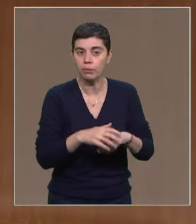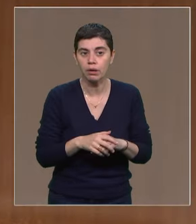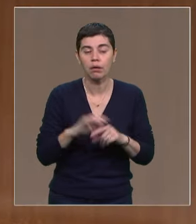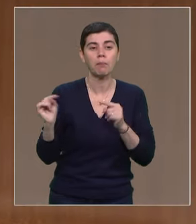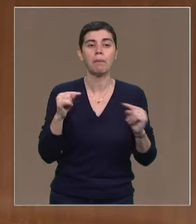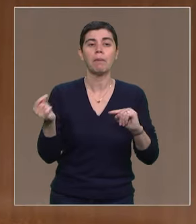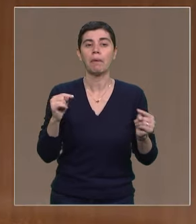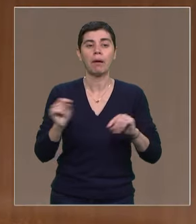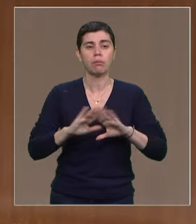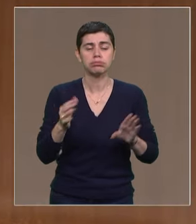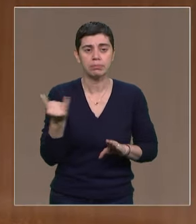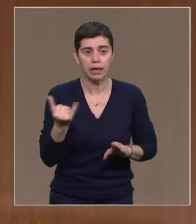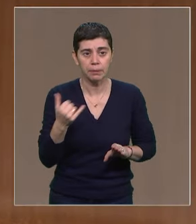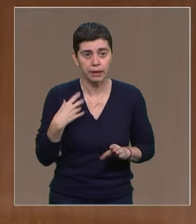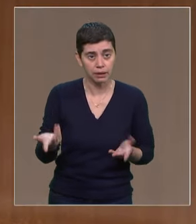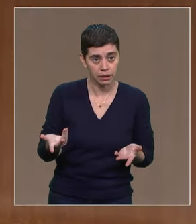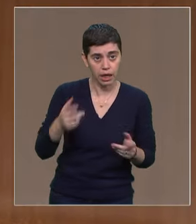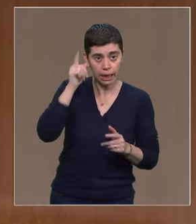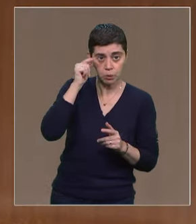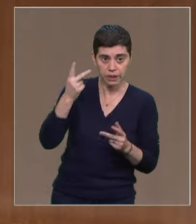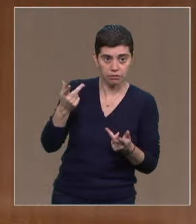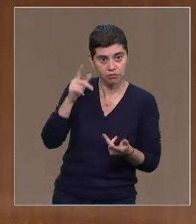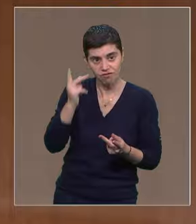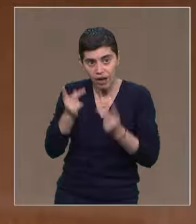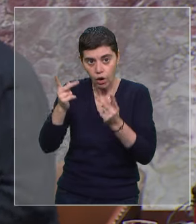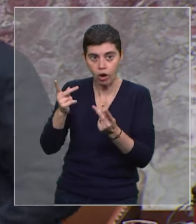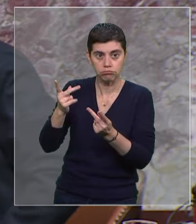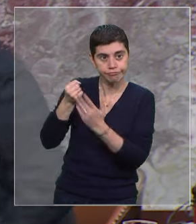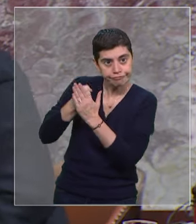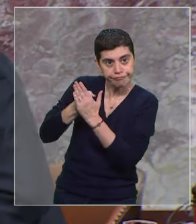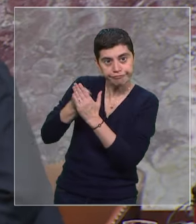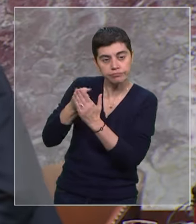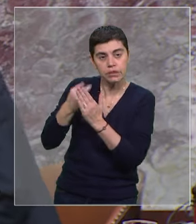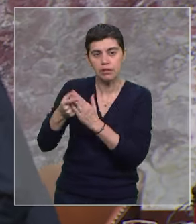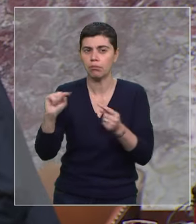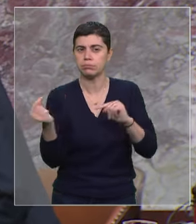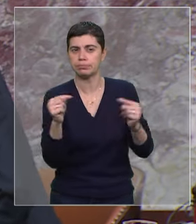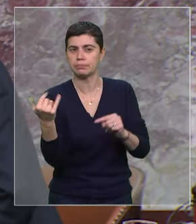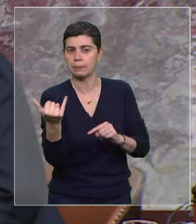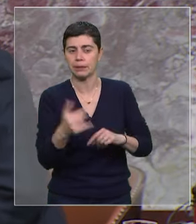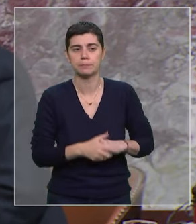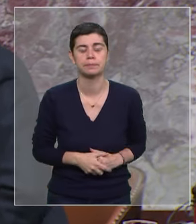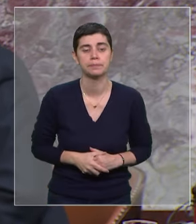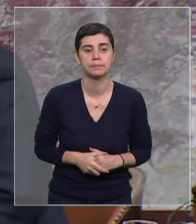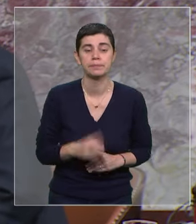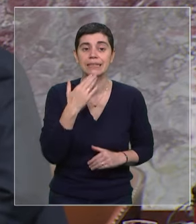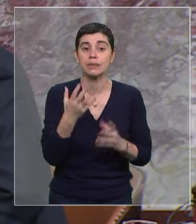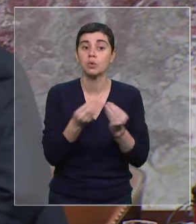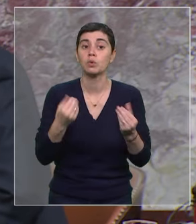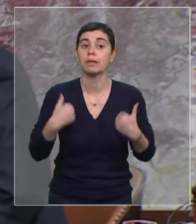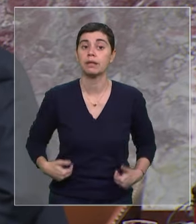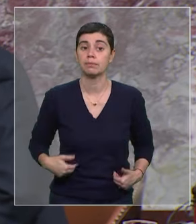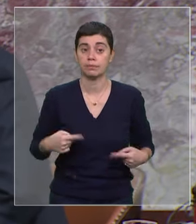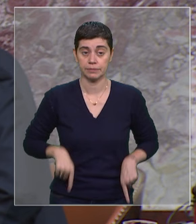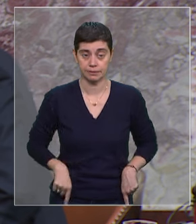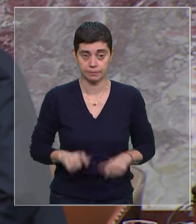polémiques vaines quand il s'agit de défendre les valeurs de notre République. Merci. Merci beaucoup, Madame la Ministre. La parole est à Madame